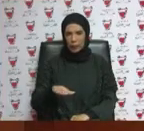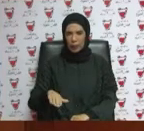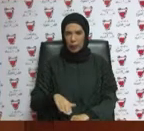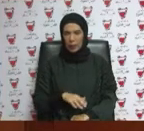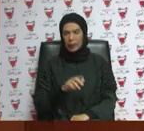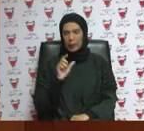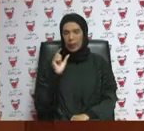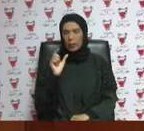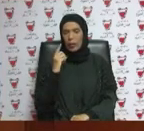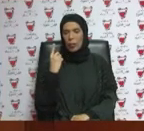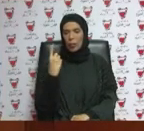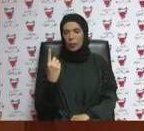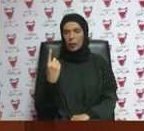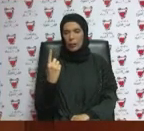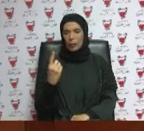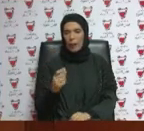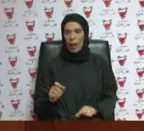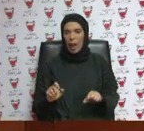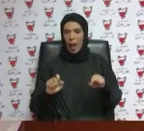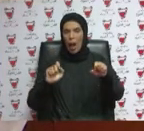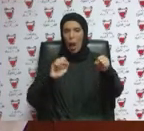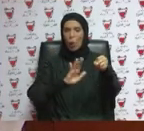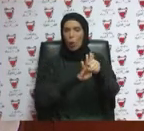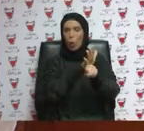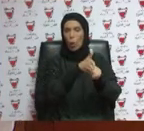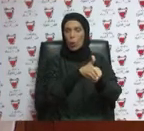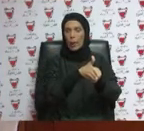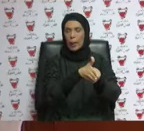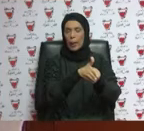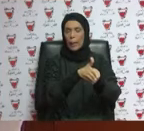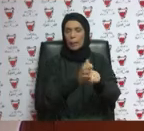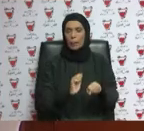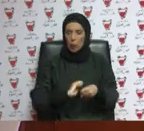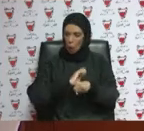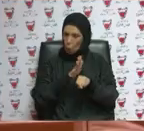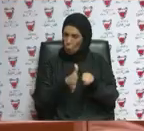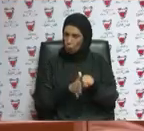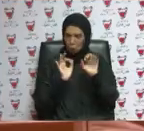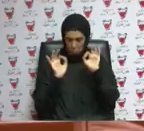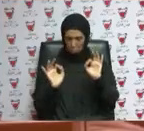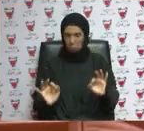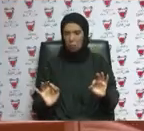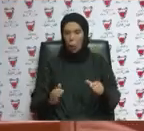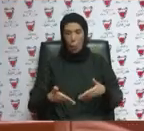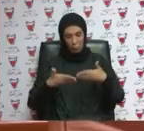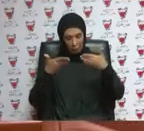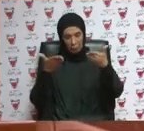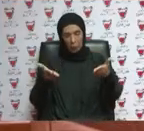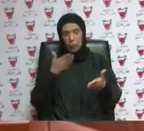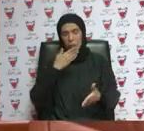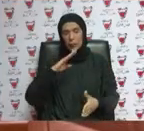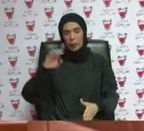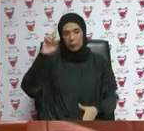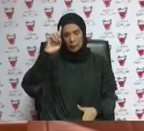واحدة، كلمة كورونا. احنا اليوم وضعنا الحمد لله بشر بخير، وأعتقد أن الشكر واجب مثل